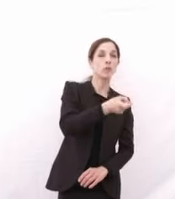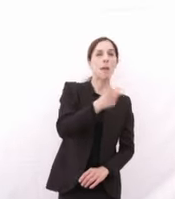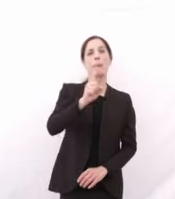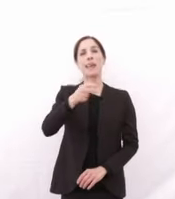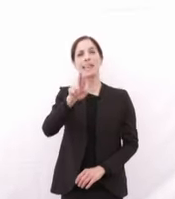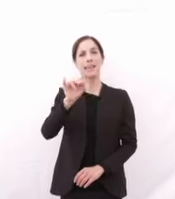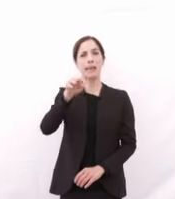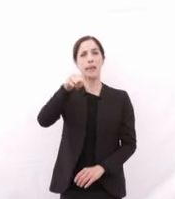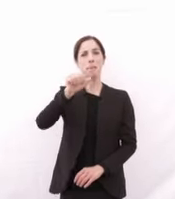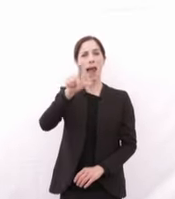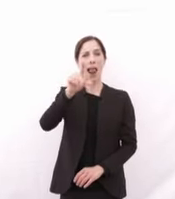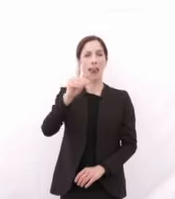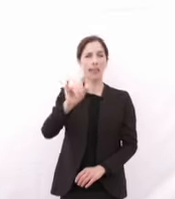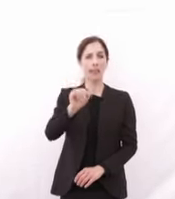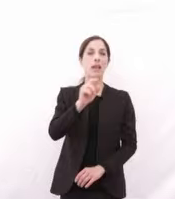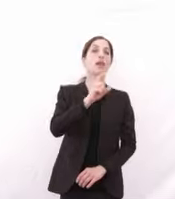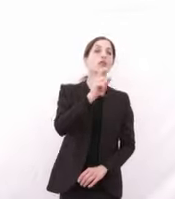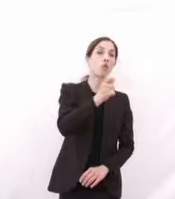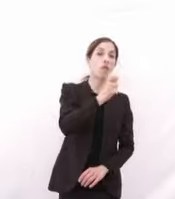Giovanni Grimaldi.